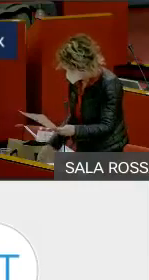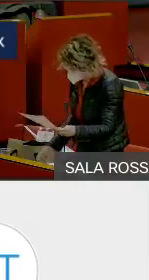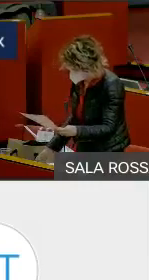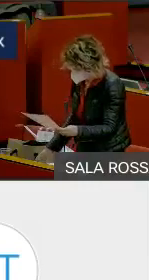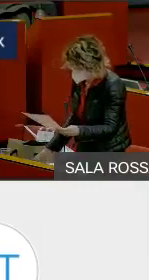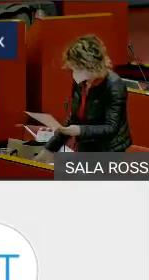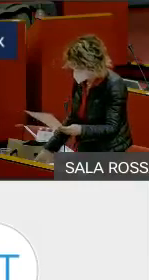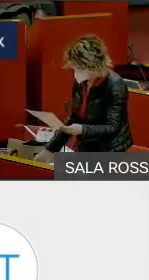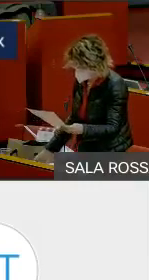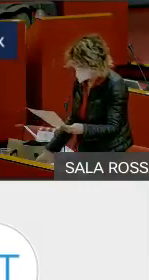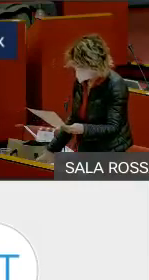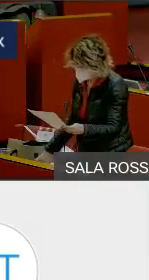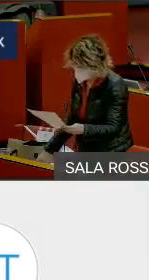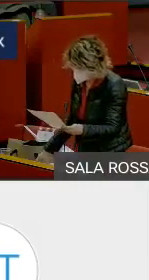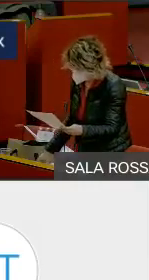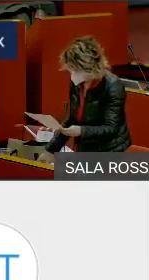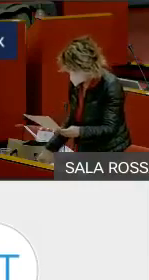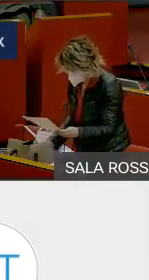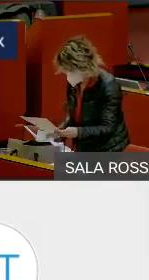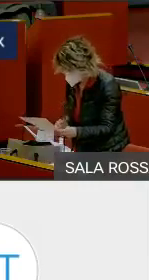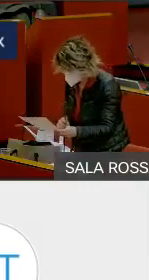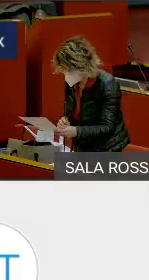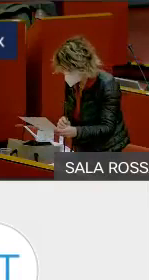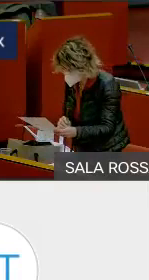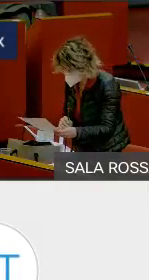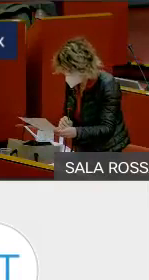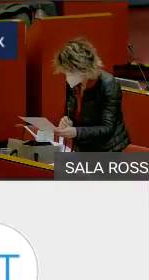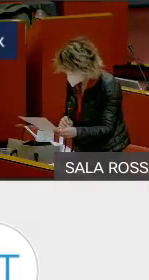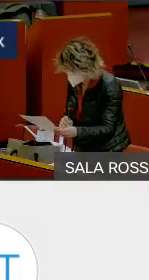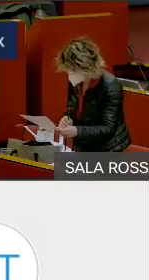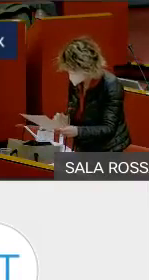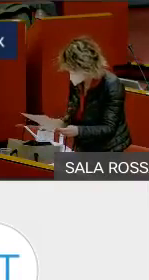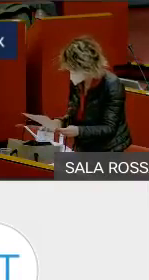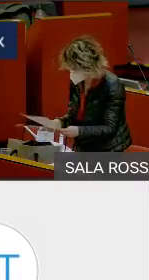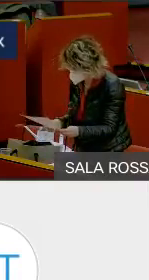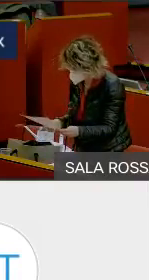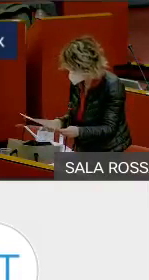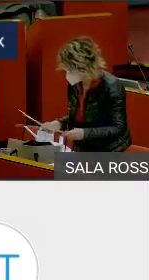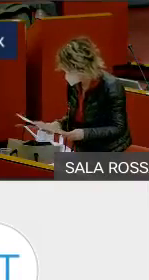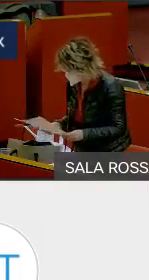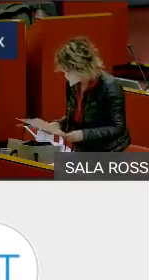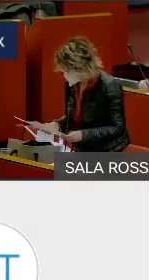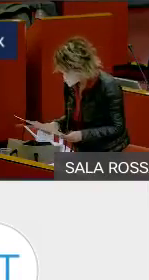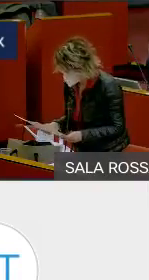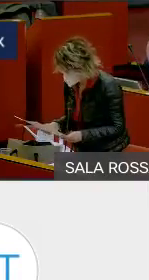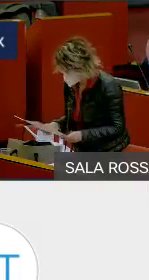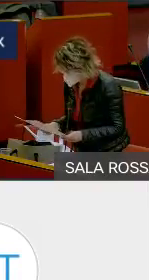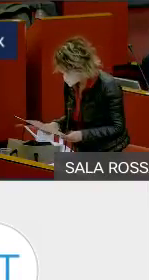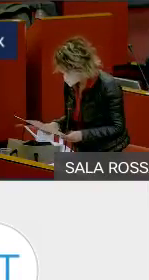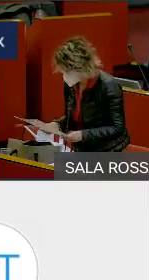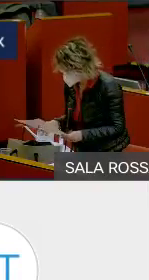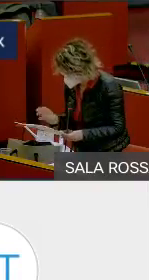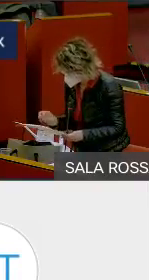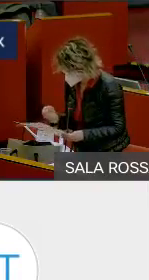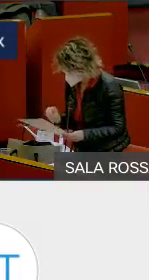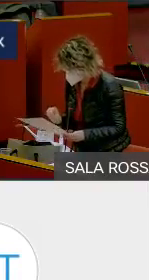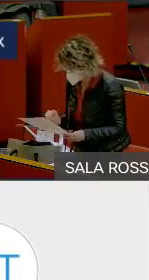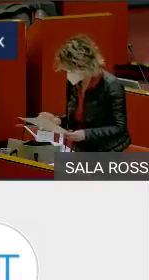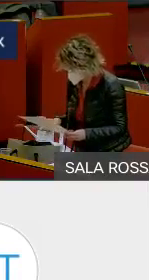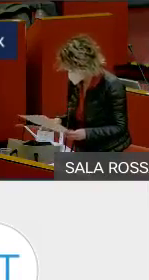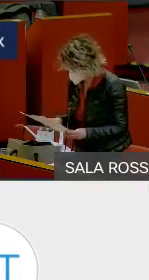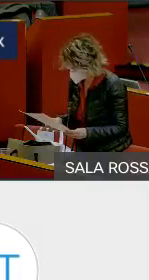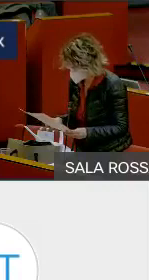ordine del giorno che parlava proprio del tema delle biodiversità parlava appunto di una di un rischio